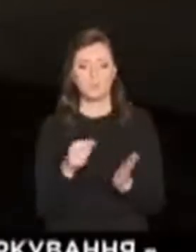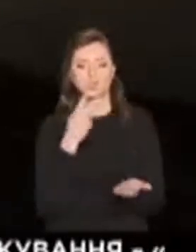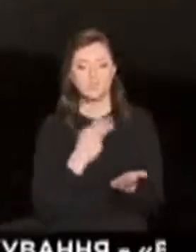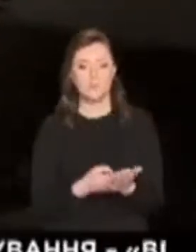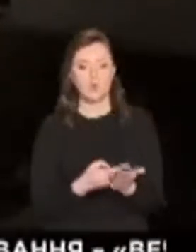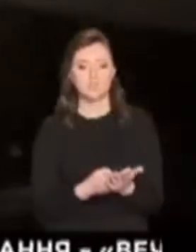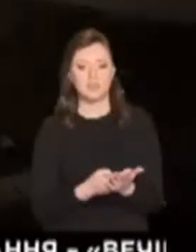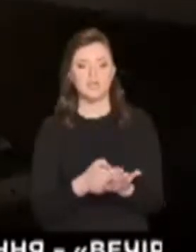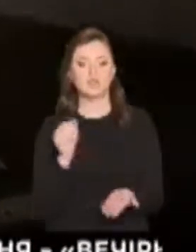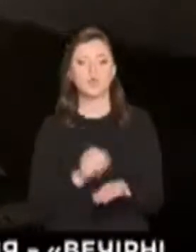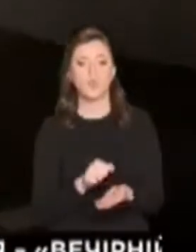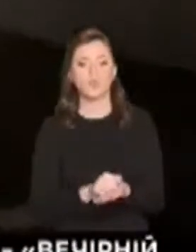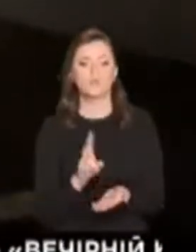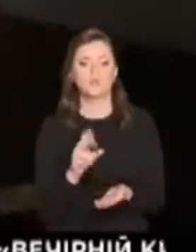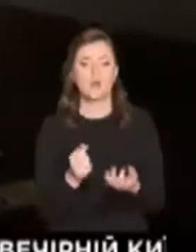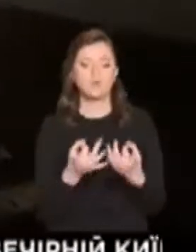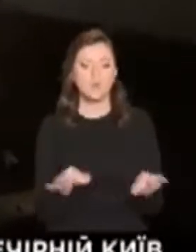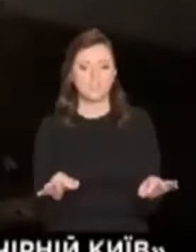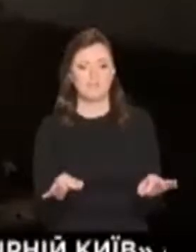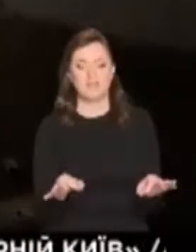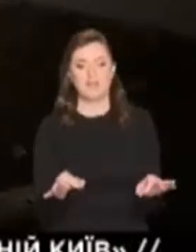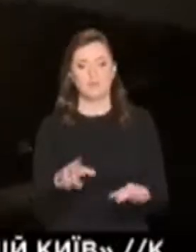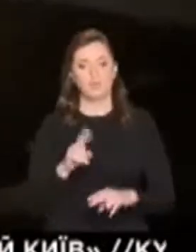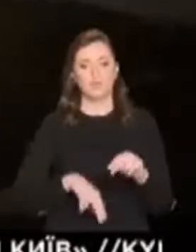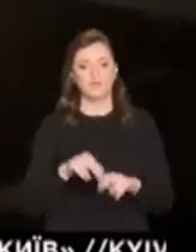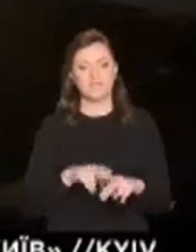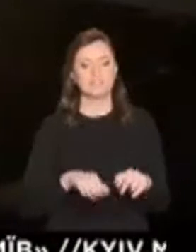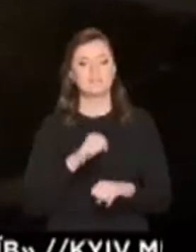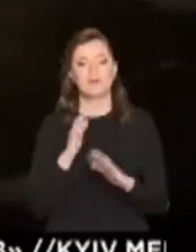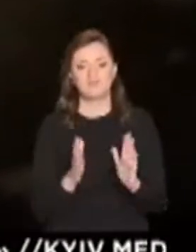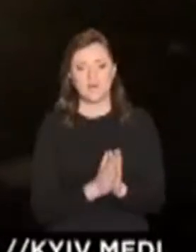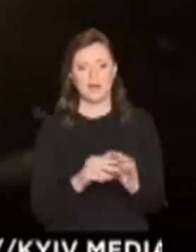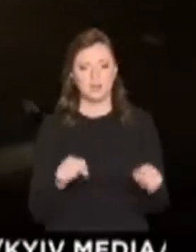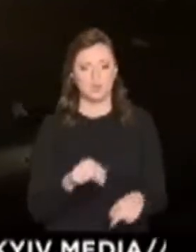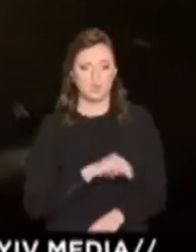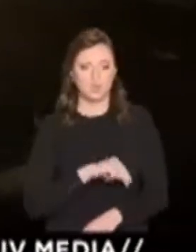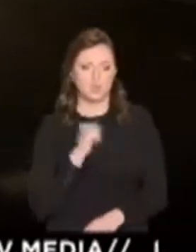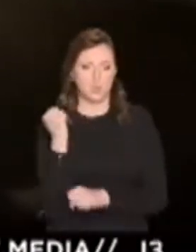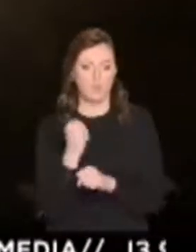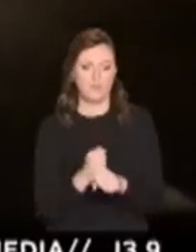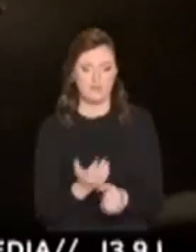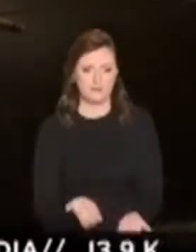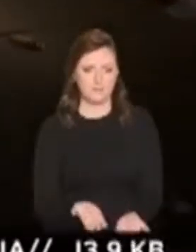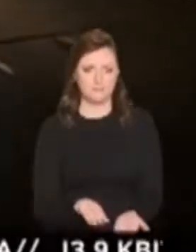ласка, документи на дозвіл будівництва і взагалі тут робіт?